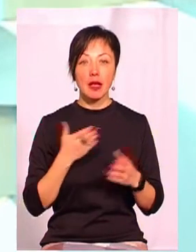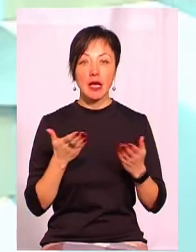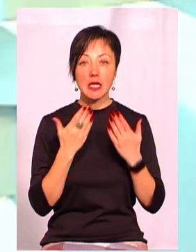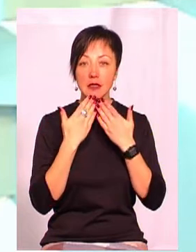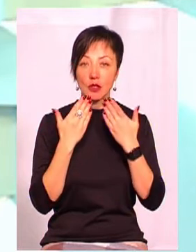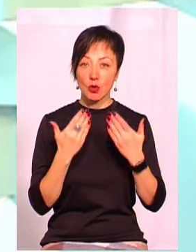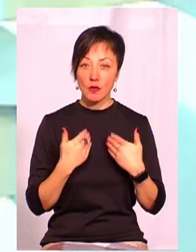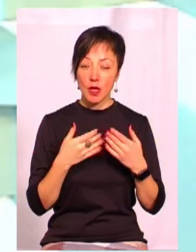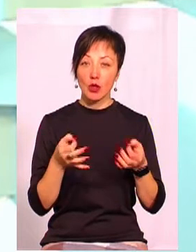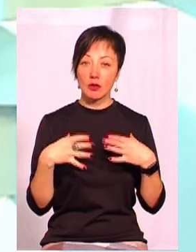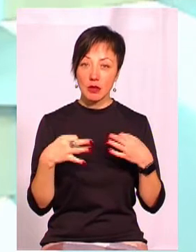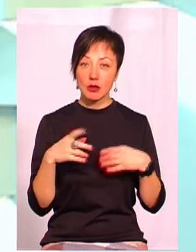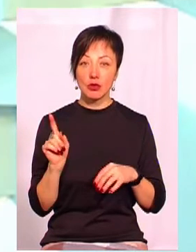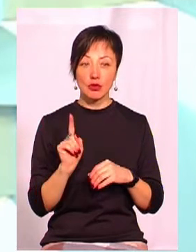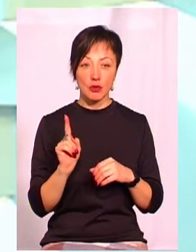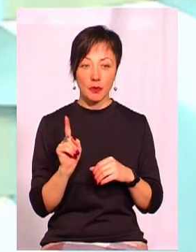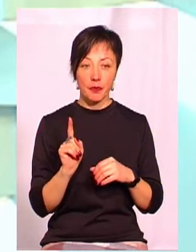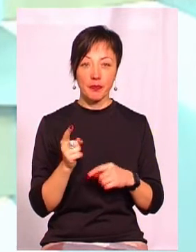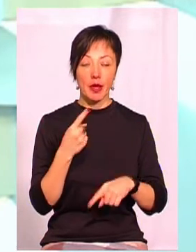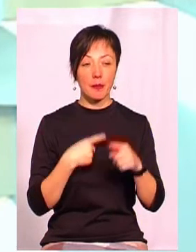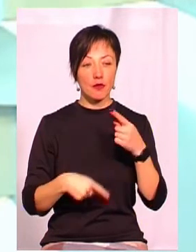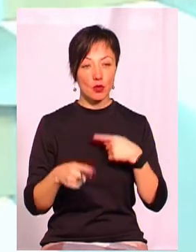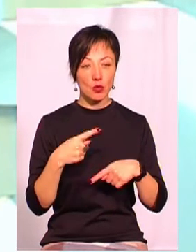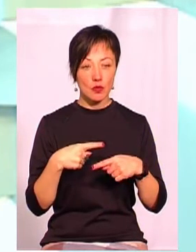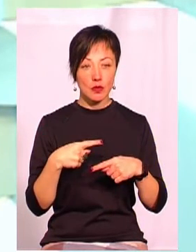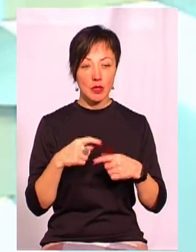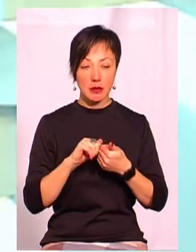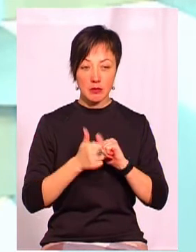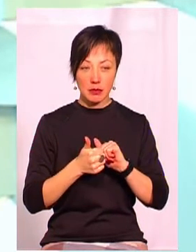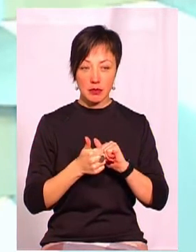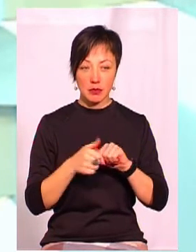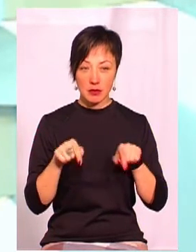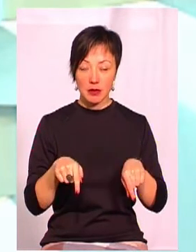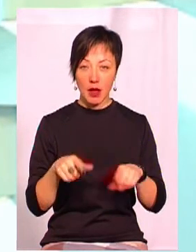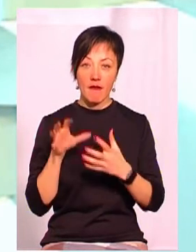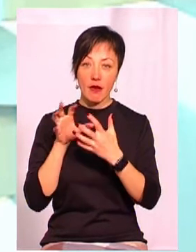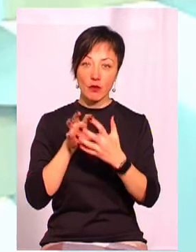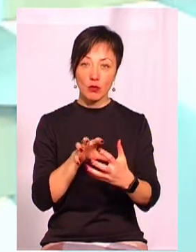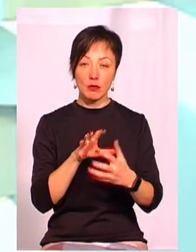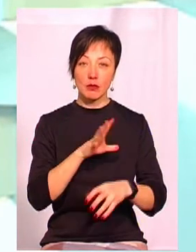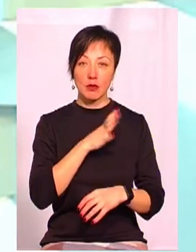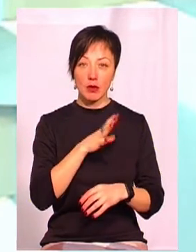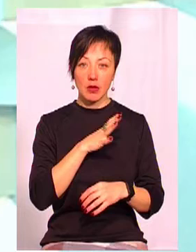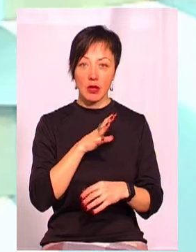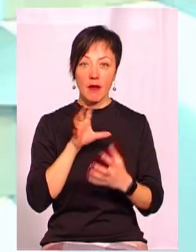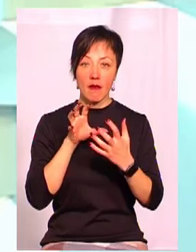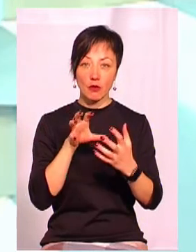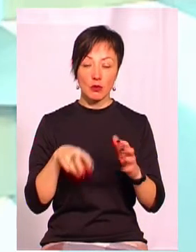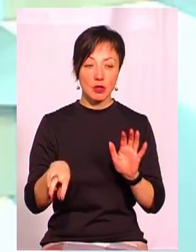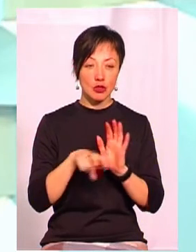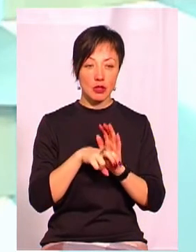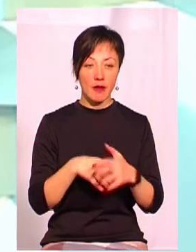який звернувся і розказував, що повернувся на ротацію сюди, їхав в автобусі, в автобус